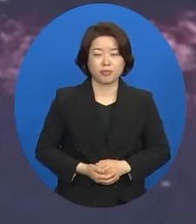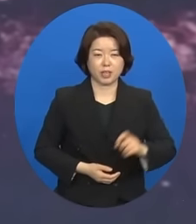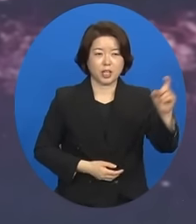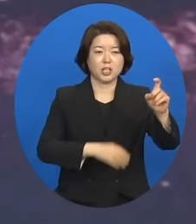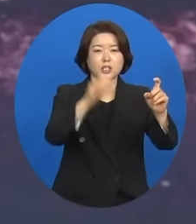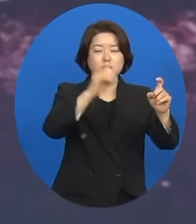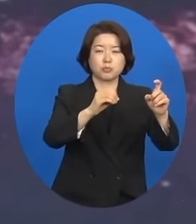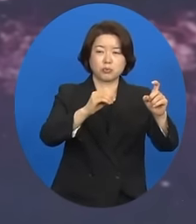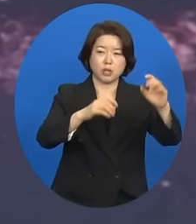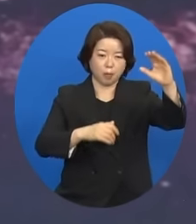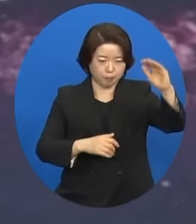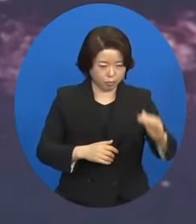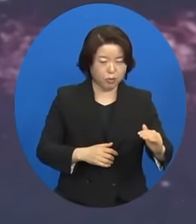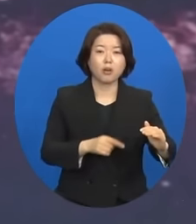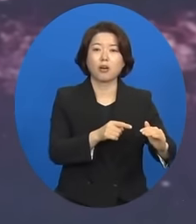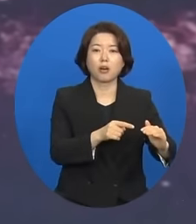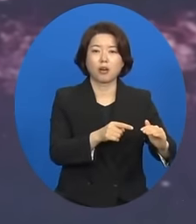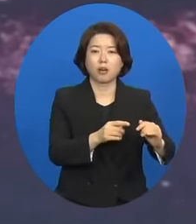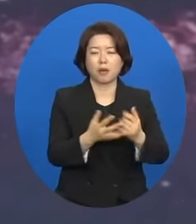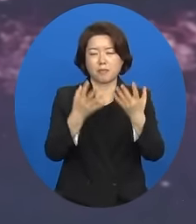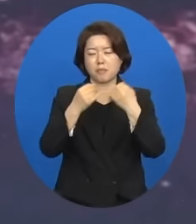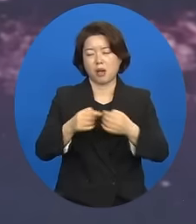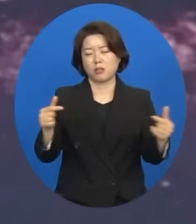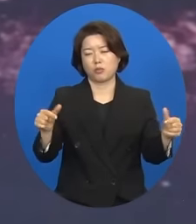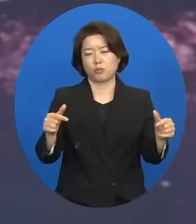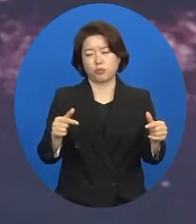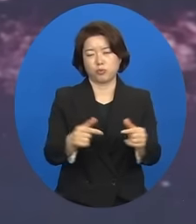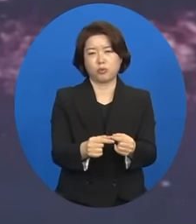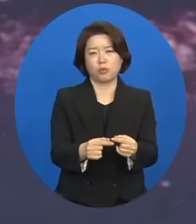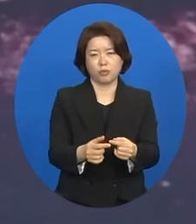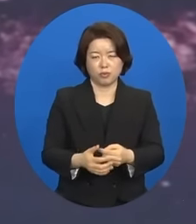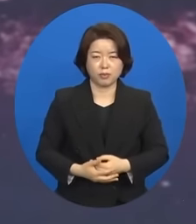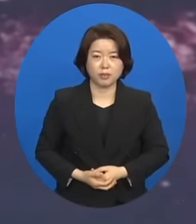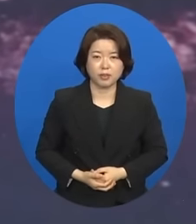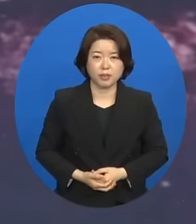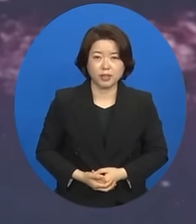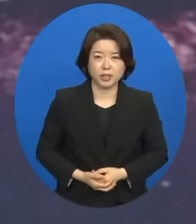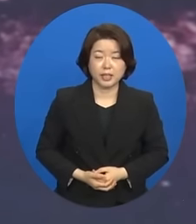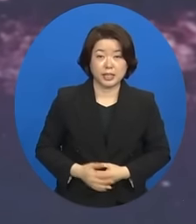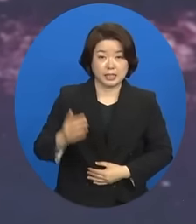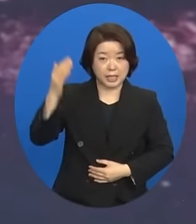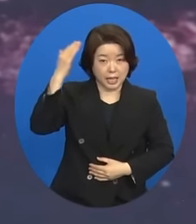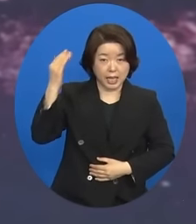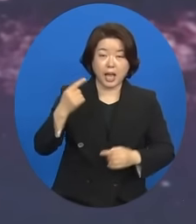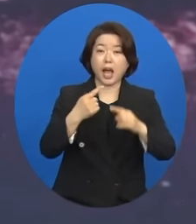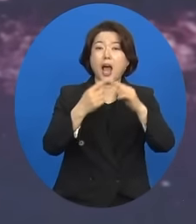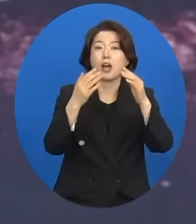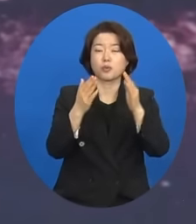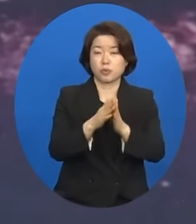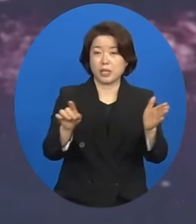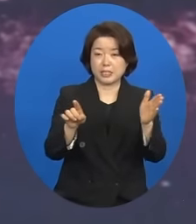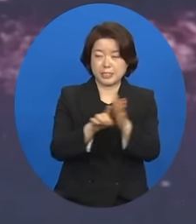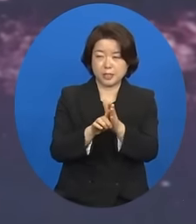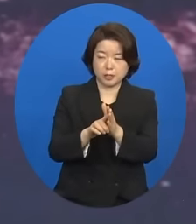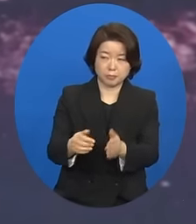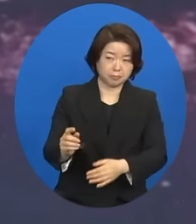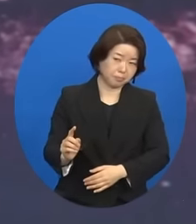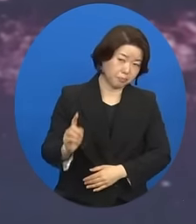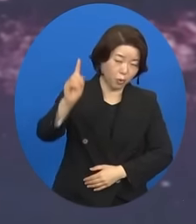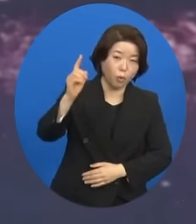줄었어요 그러니까 많이 준 거예요 그래서 한국 교회 신뢰도 제거를 위해서